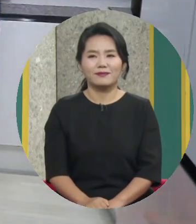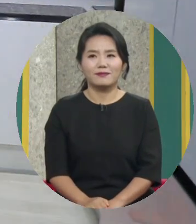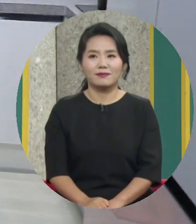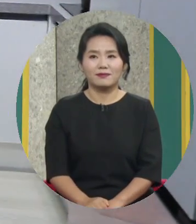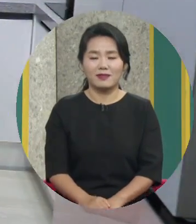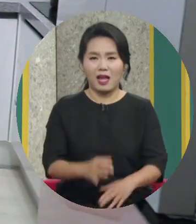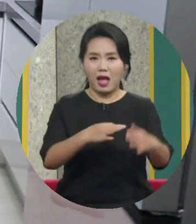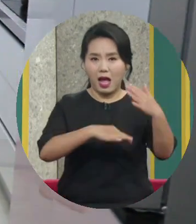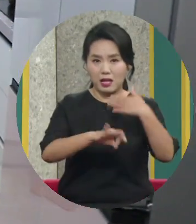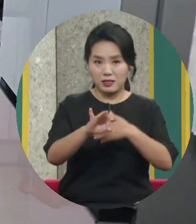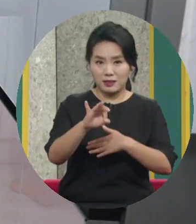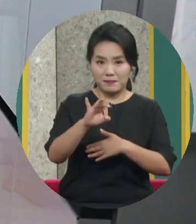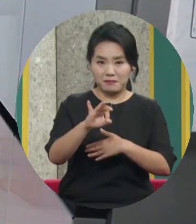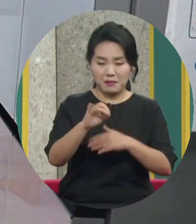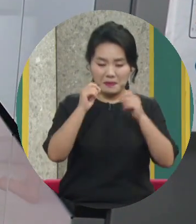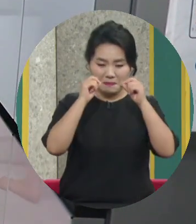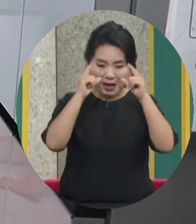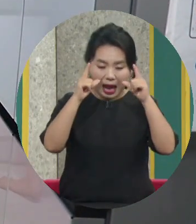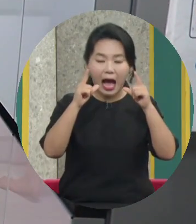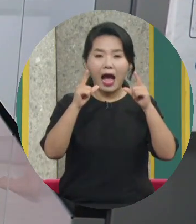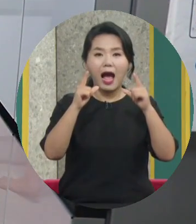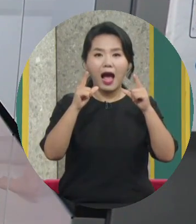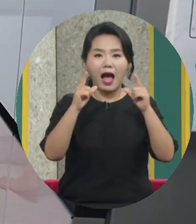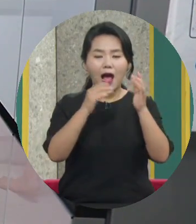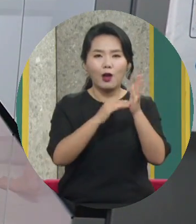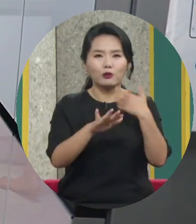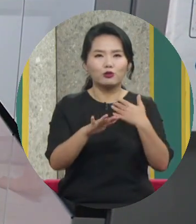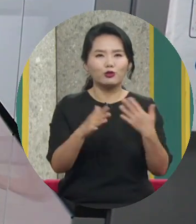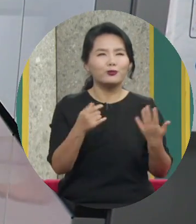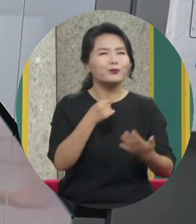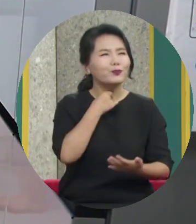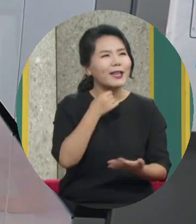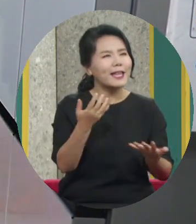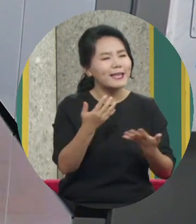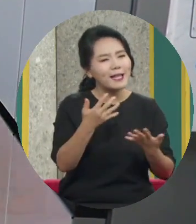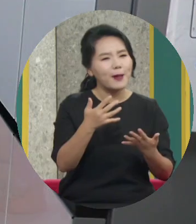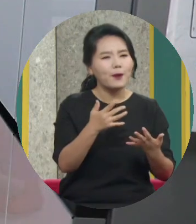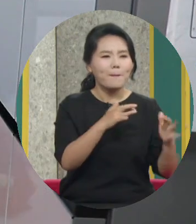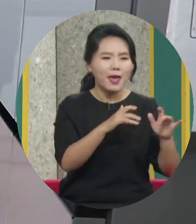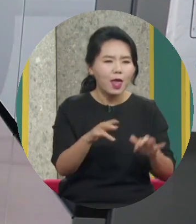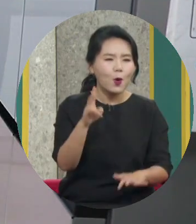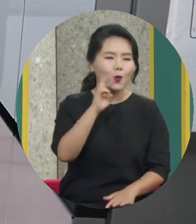아침 일찍 일어나 하고 싶은 걸 다 한 후에야 밥을 먹는데요.